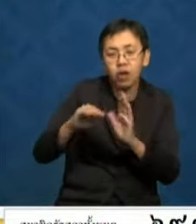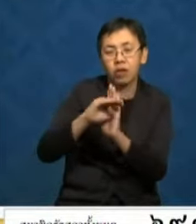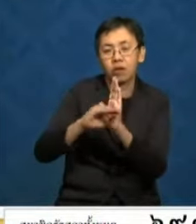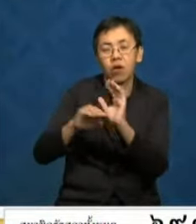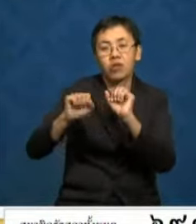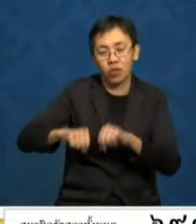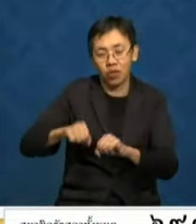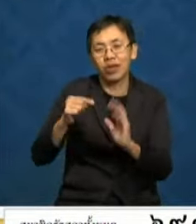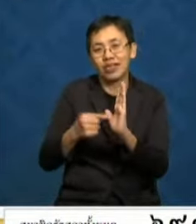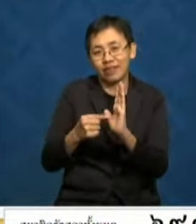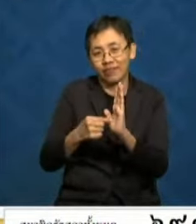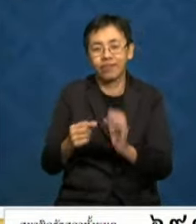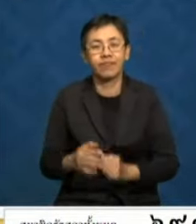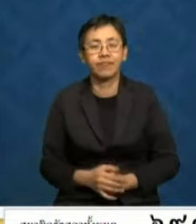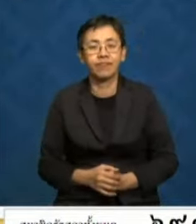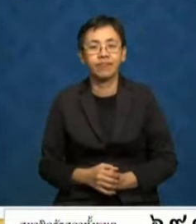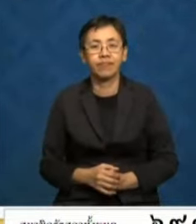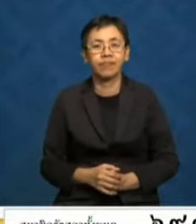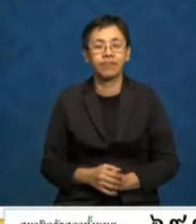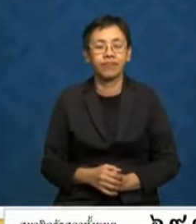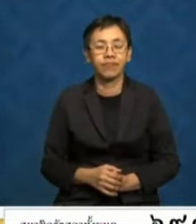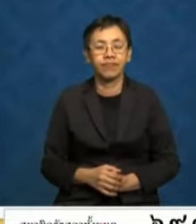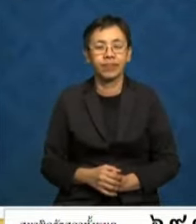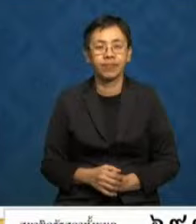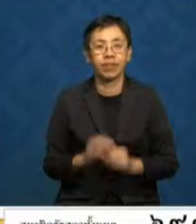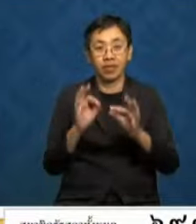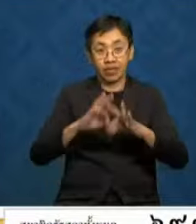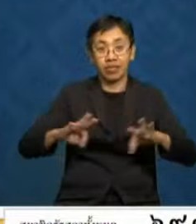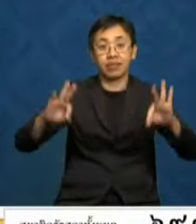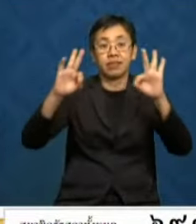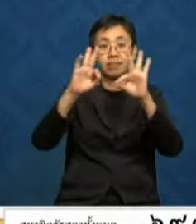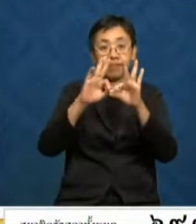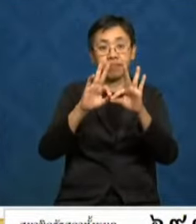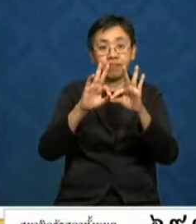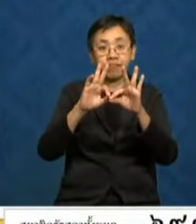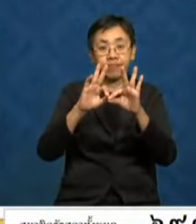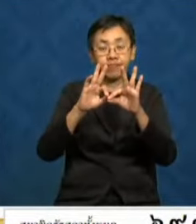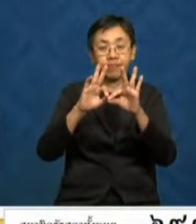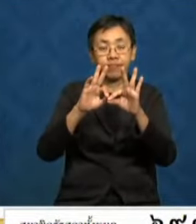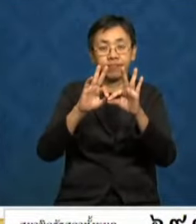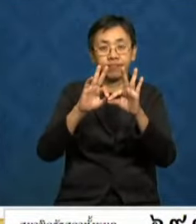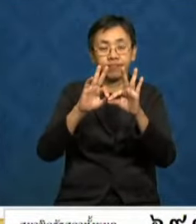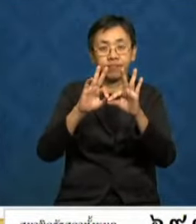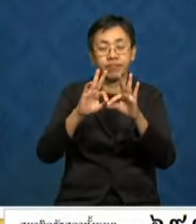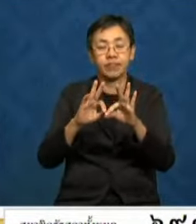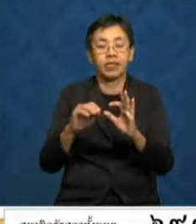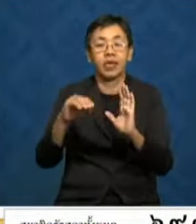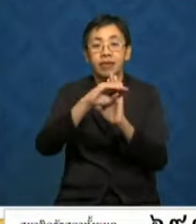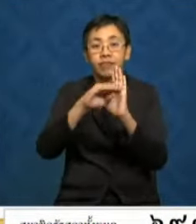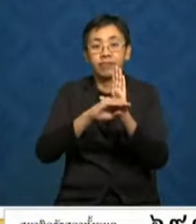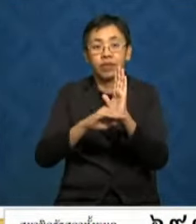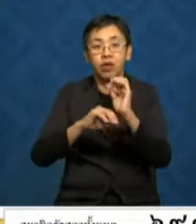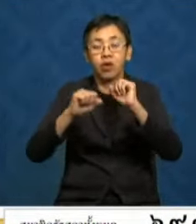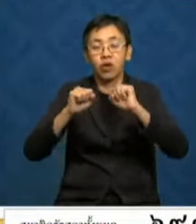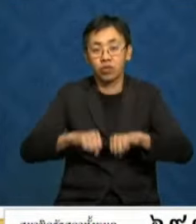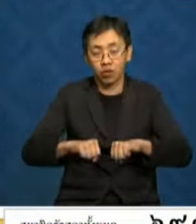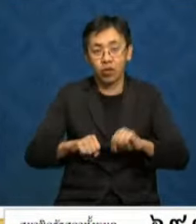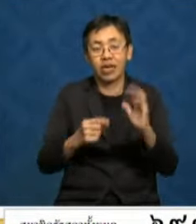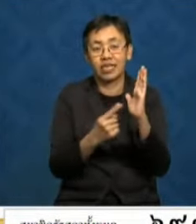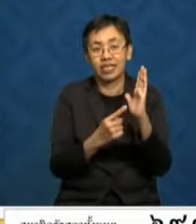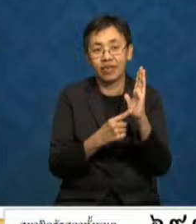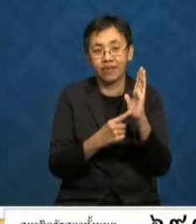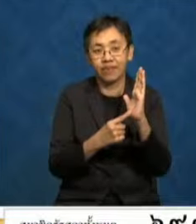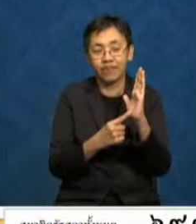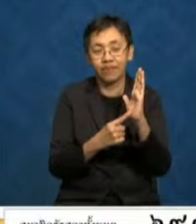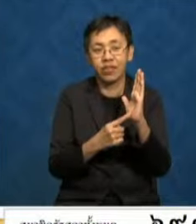งนี้ในสิ่งที่สำคัญครับร่างกรอบความตกลงเนี่ยต้องบอกว่าณ